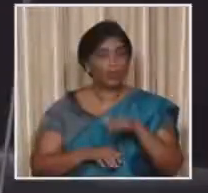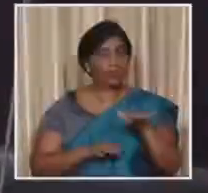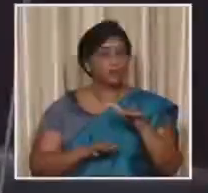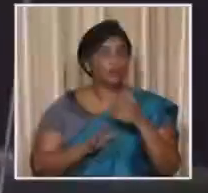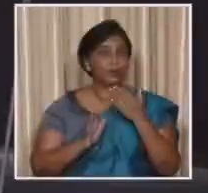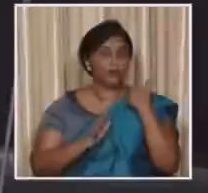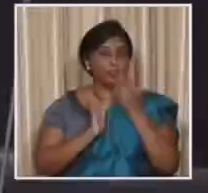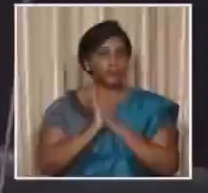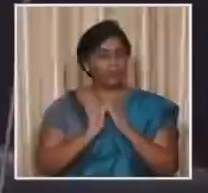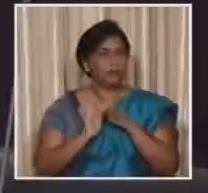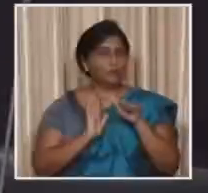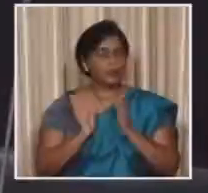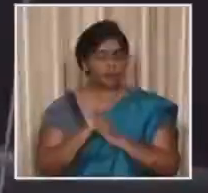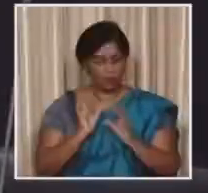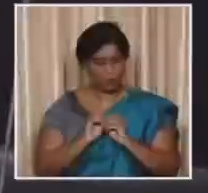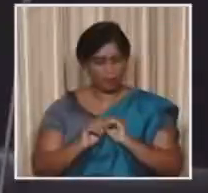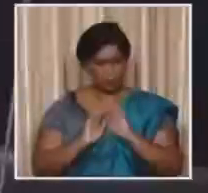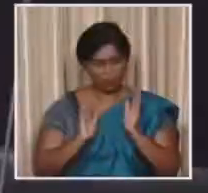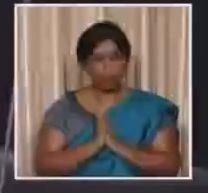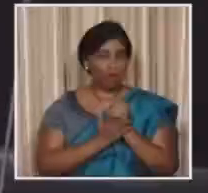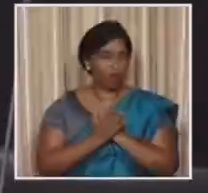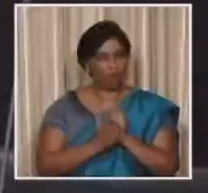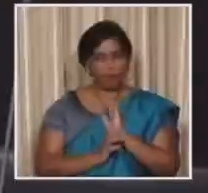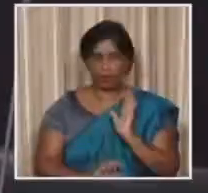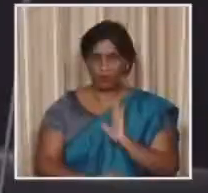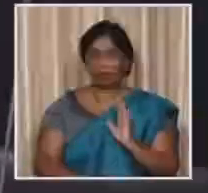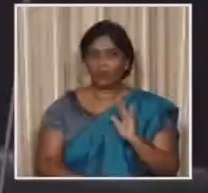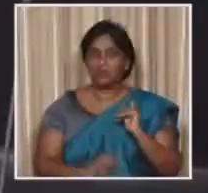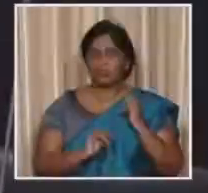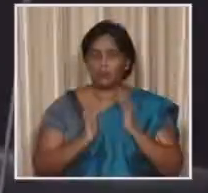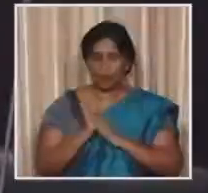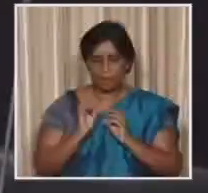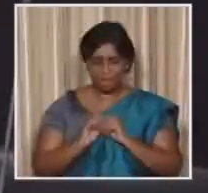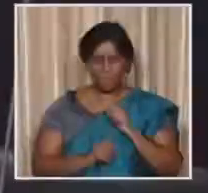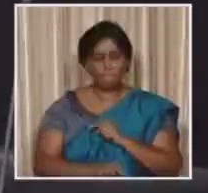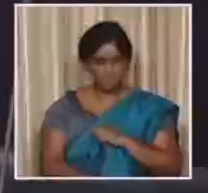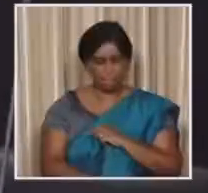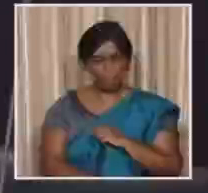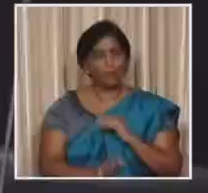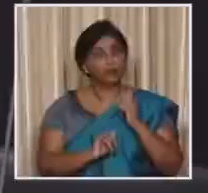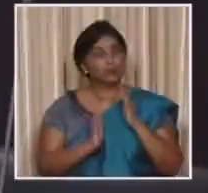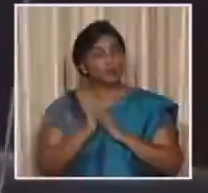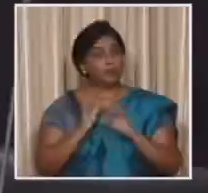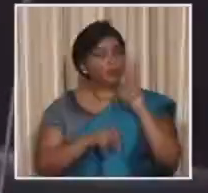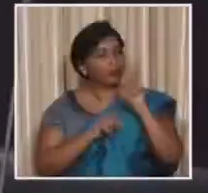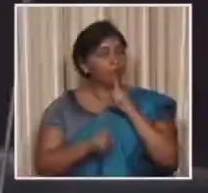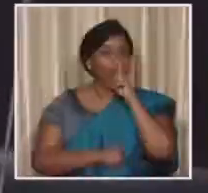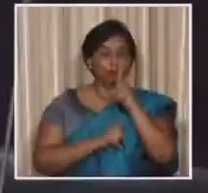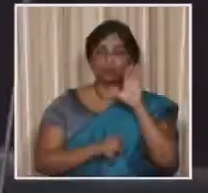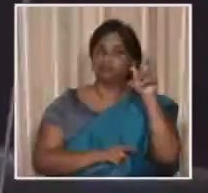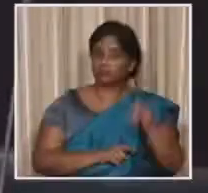මාධ්‍යයක් ඇතැම් මාධ්‍යයක් සියලුම් මාධ්‍ය නෙමේ සමාර මාධ්‍යවේදීනුත් සමාර මාධ්‍යවේදීන්යයි